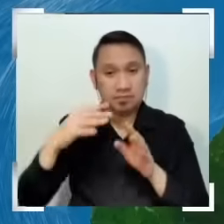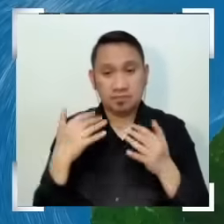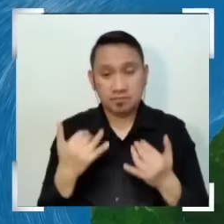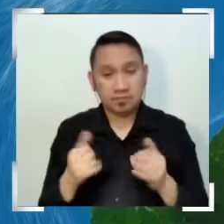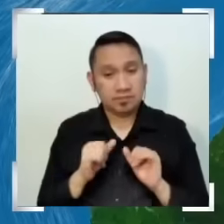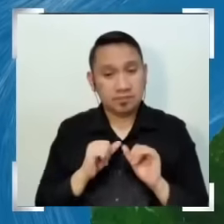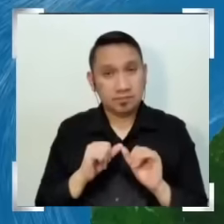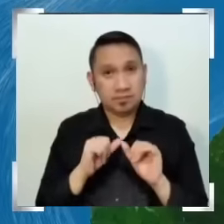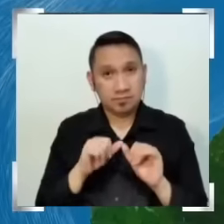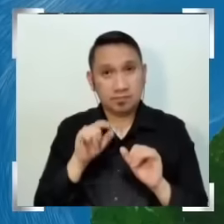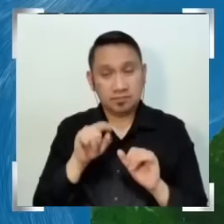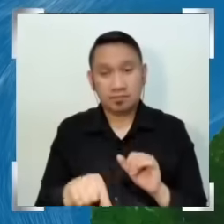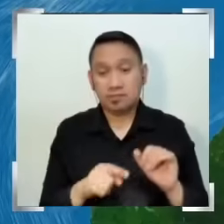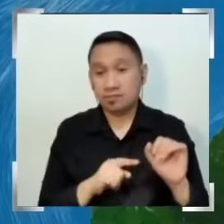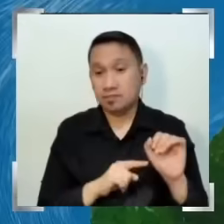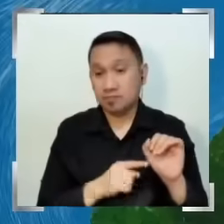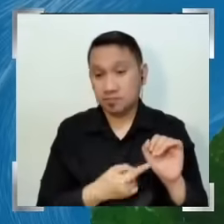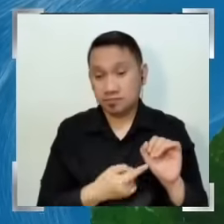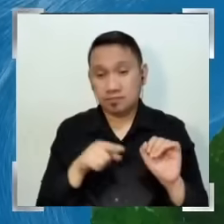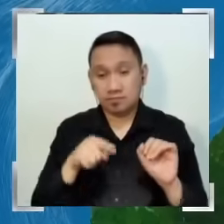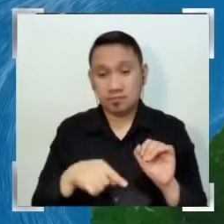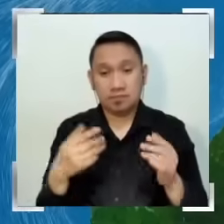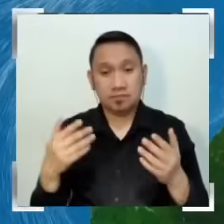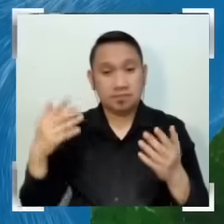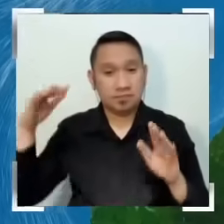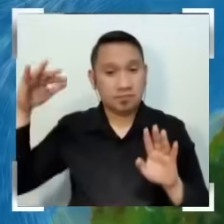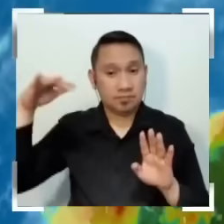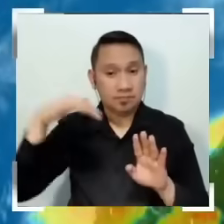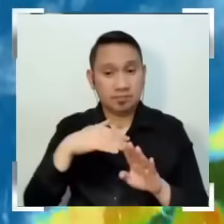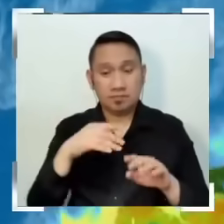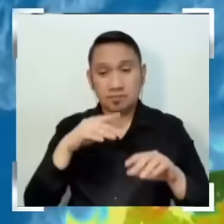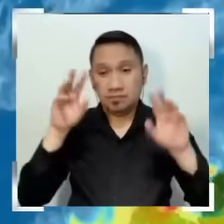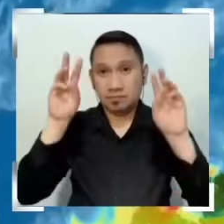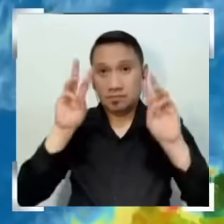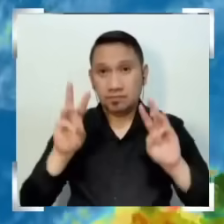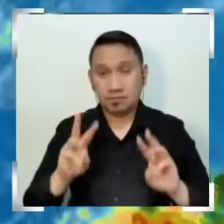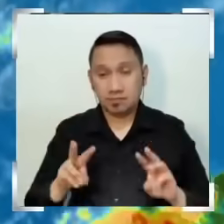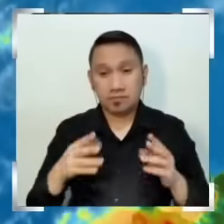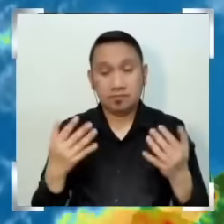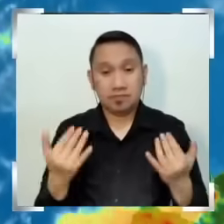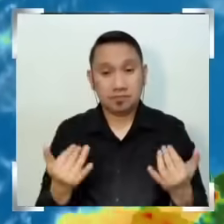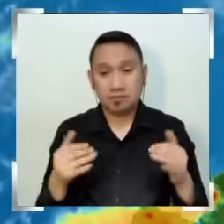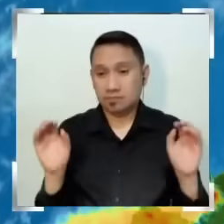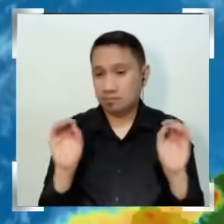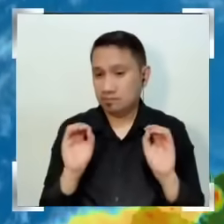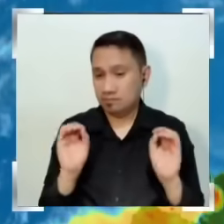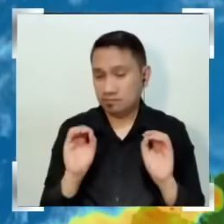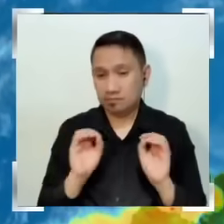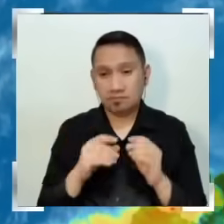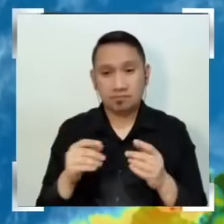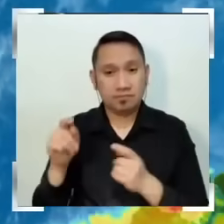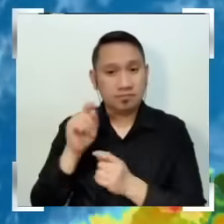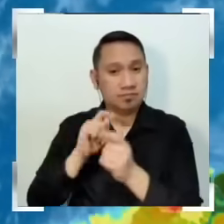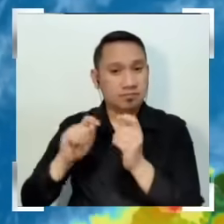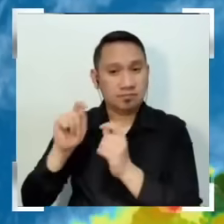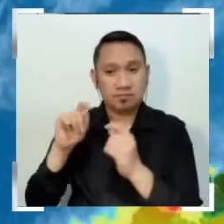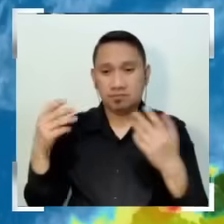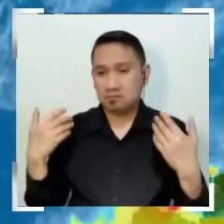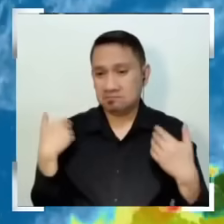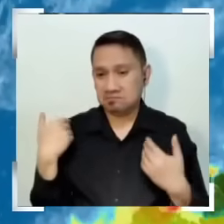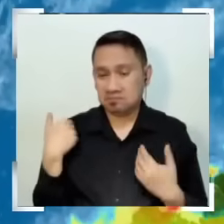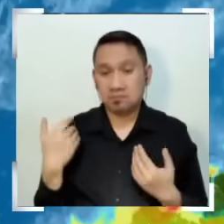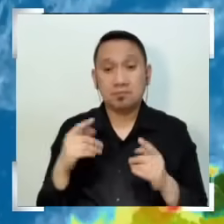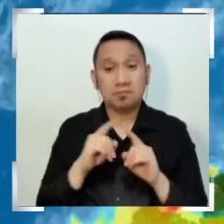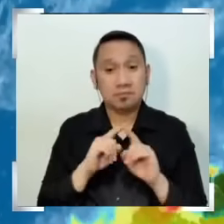ng opisyal na pagpasok ng amihan season. Sa ngayon, ayon sa PAGASA, wala pang nagbabadyang bagong sama ng panahon, pero